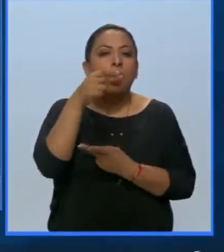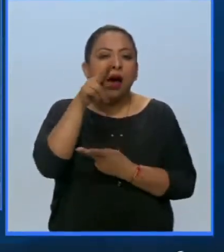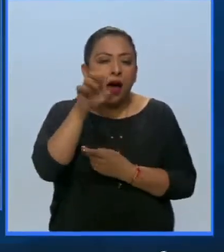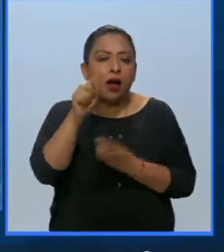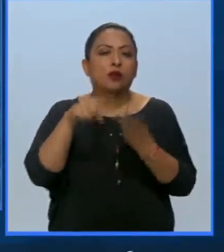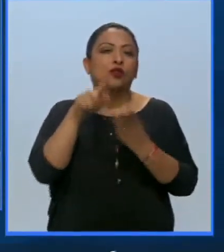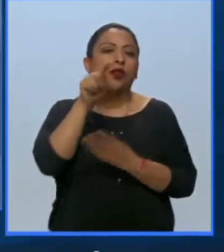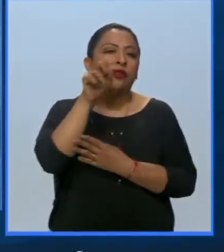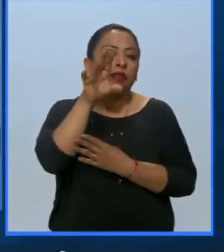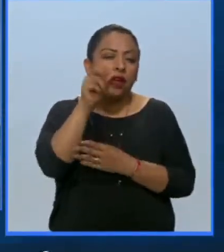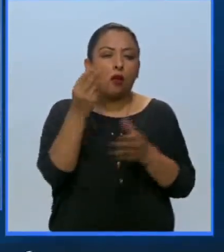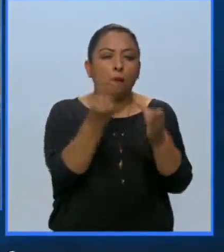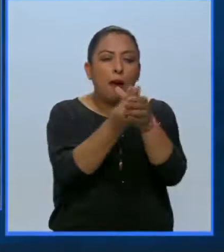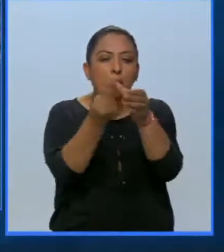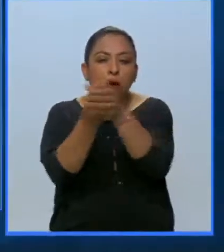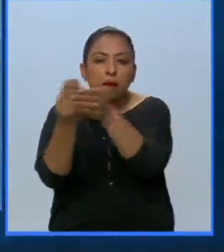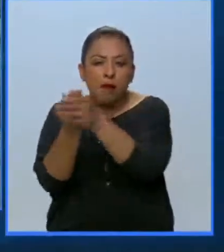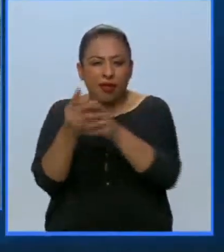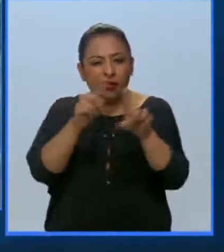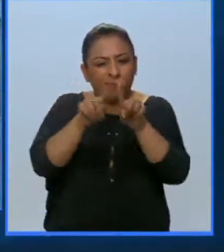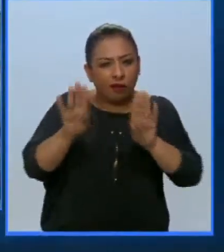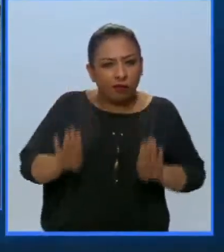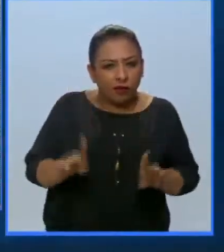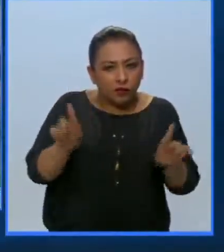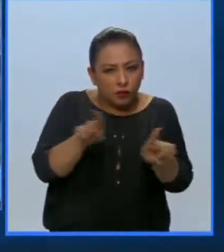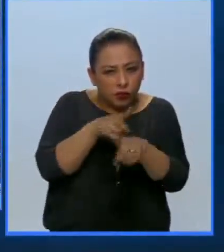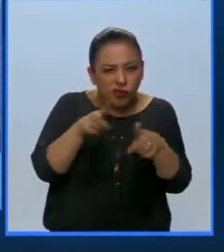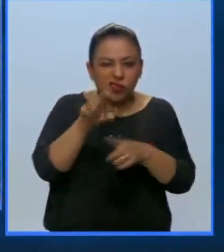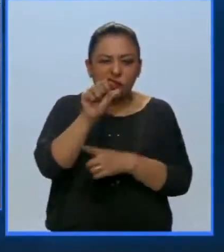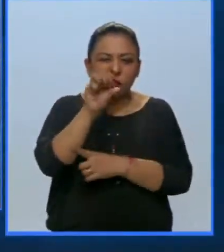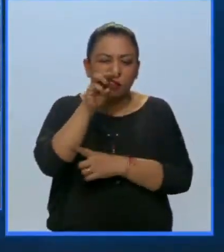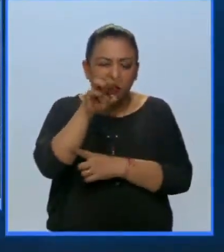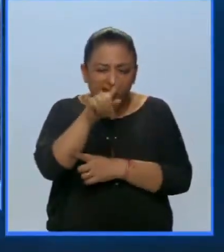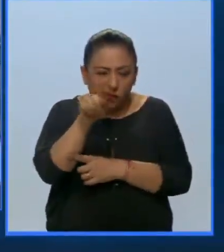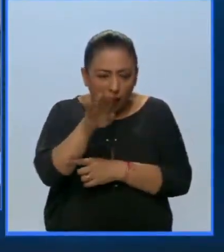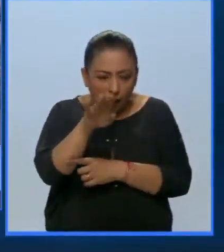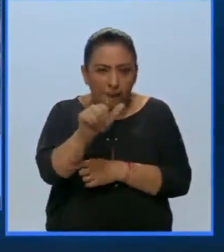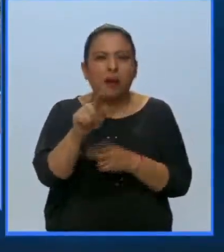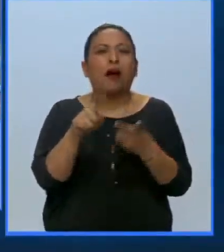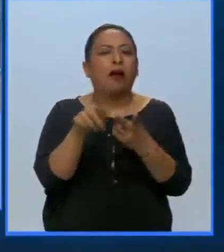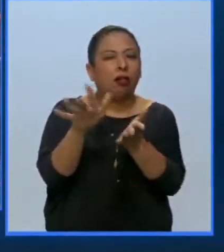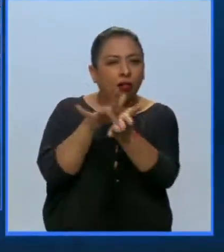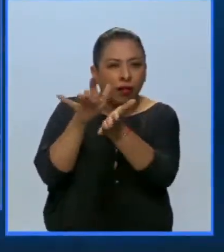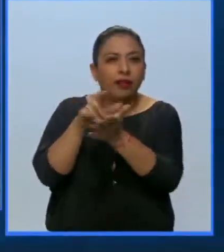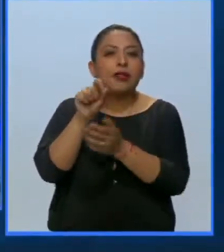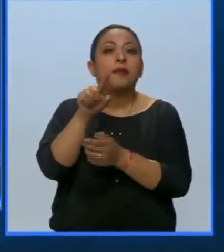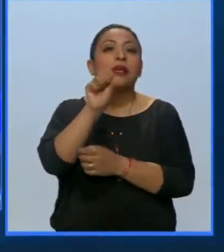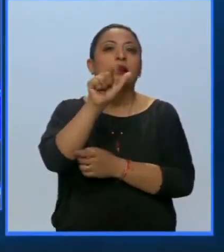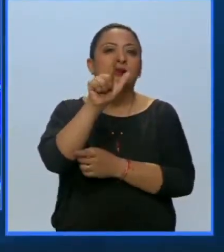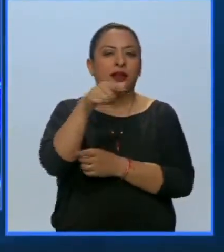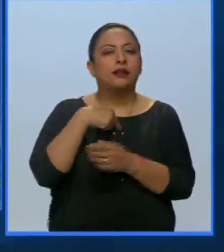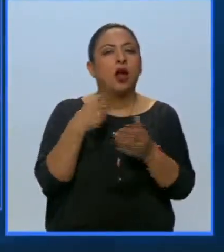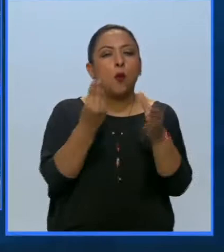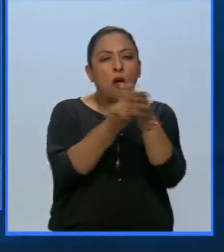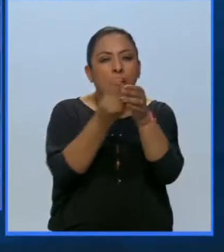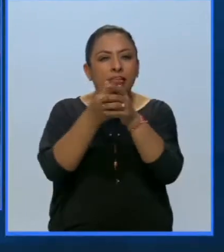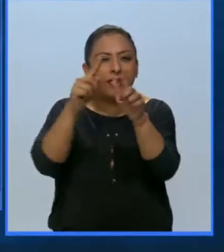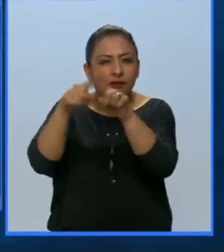du monde, musique pas du monde, samba, bossa nova. On aime beaucoup la salsa aussi.